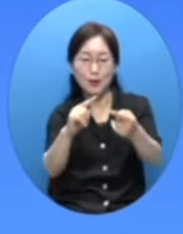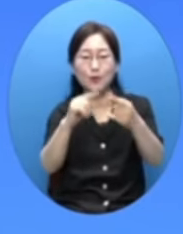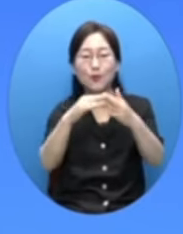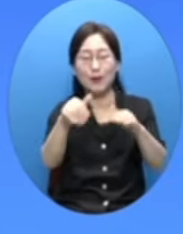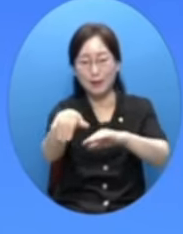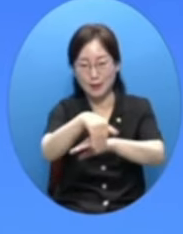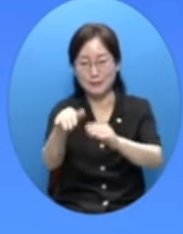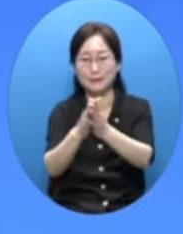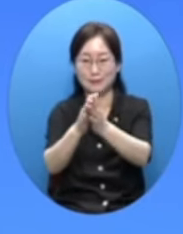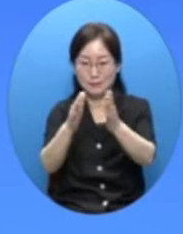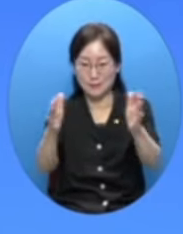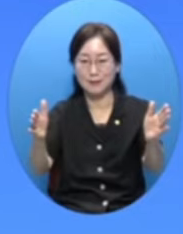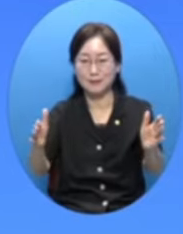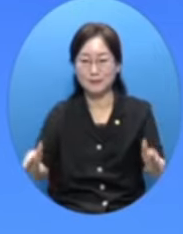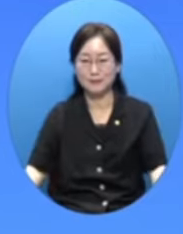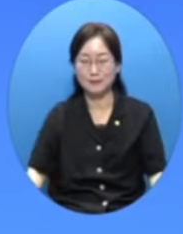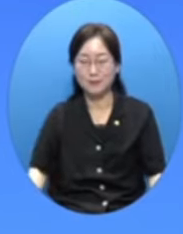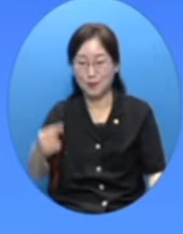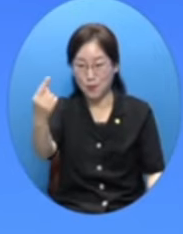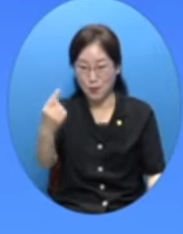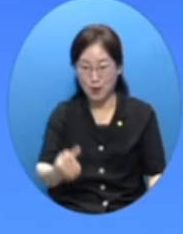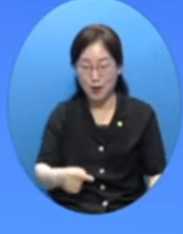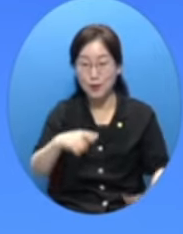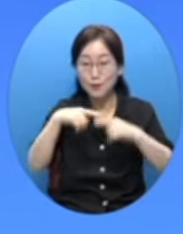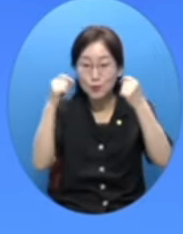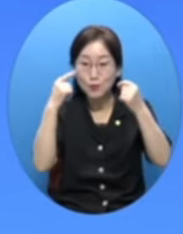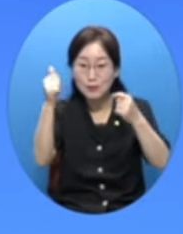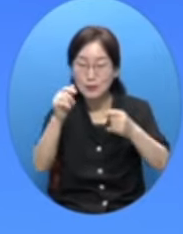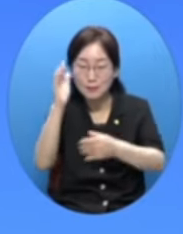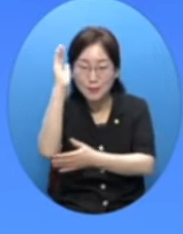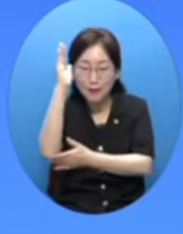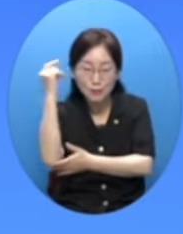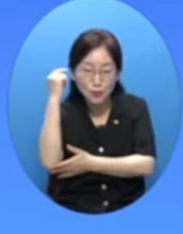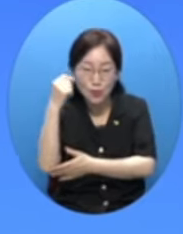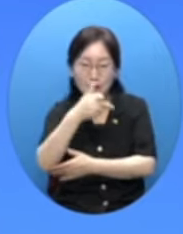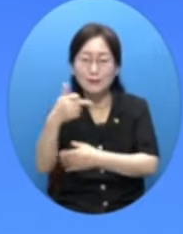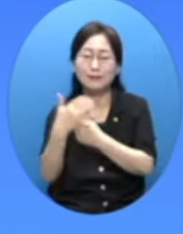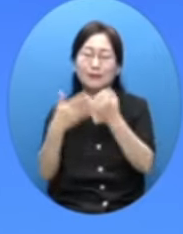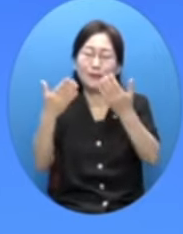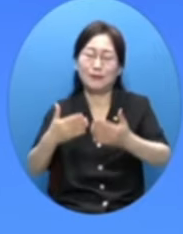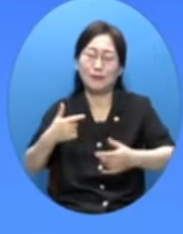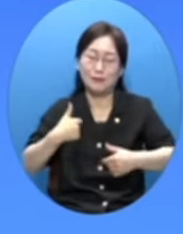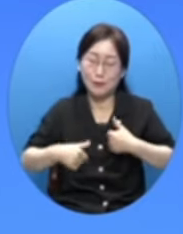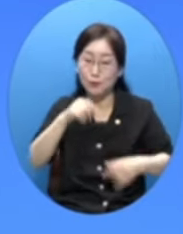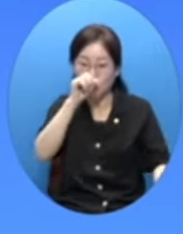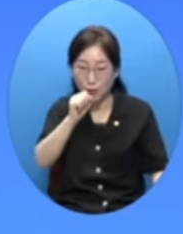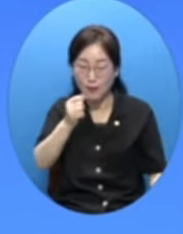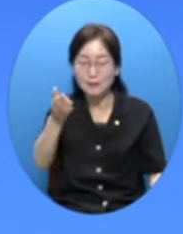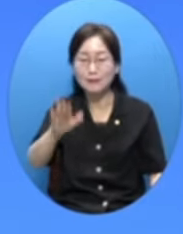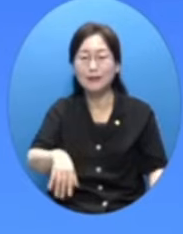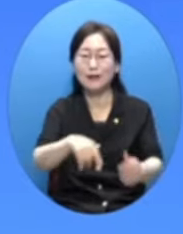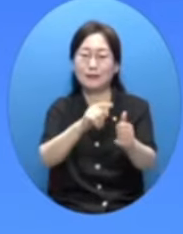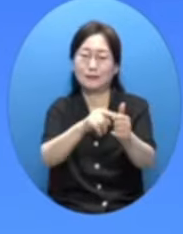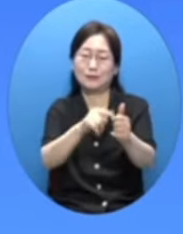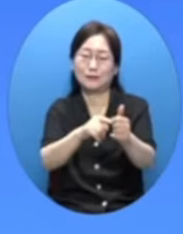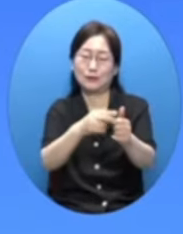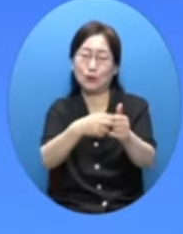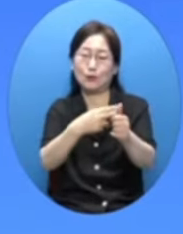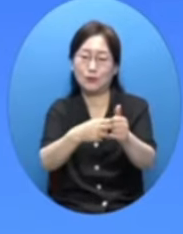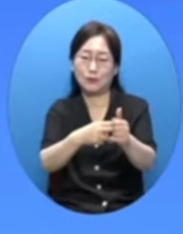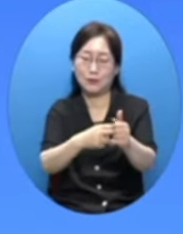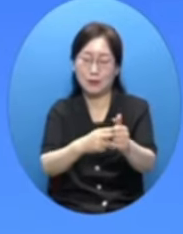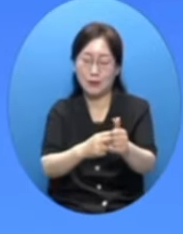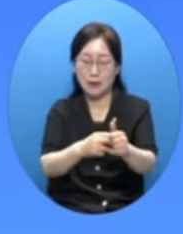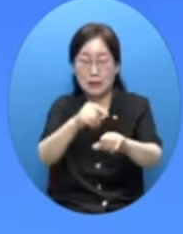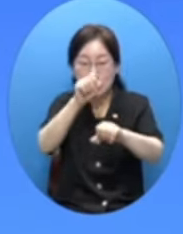그래서 나와서 우리 조용히 목사님 말씀 듣고 은혜 받고 참 기쁘고 좋았는데 워낙 그분이 워낙